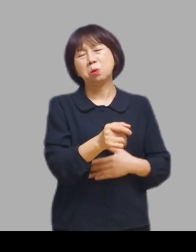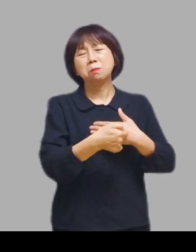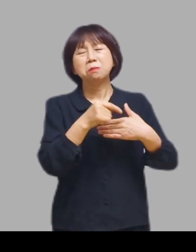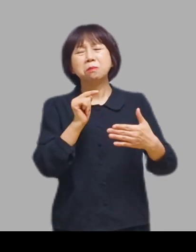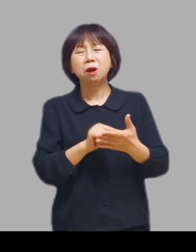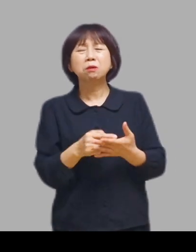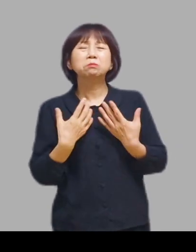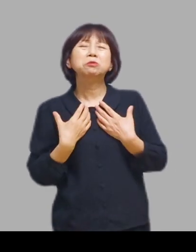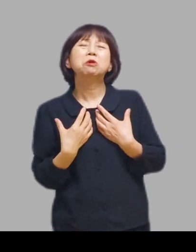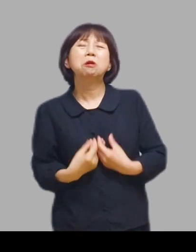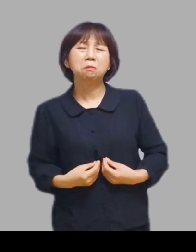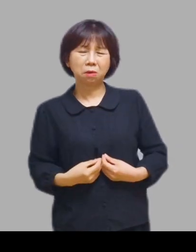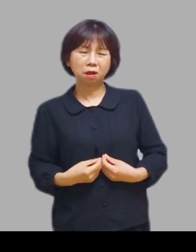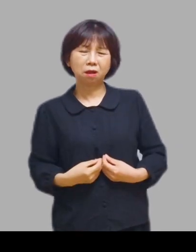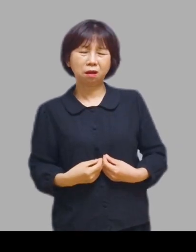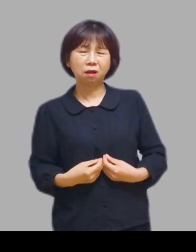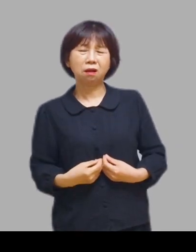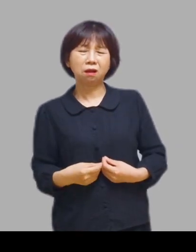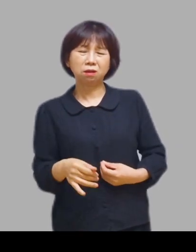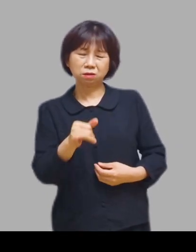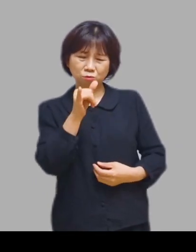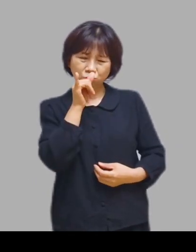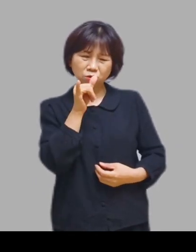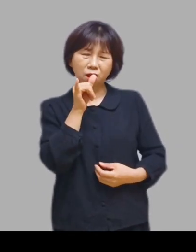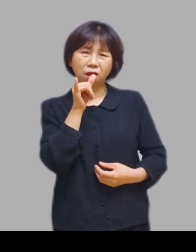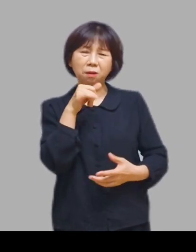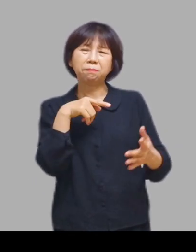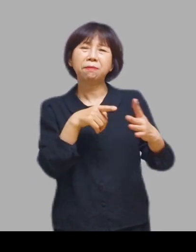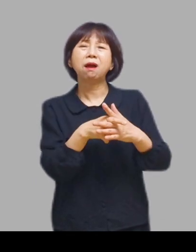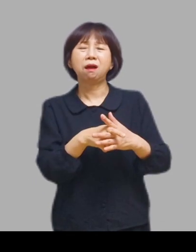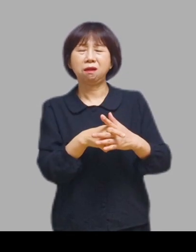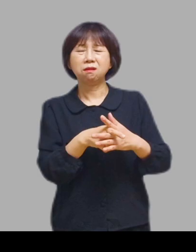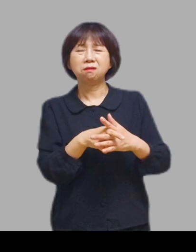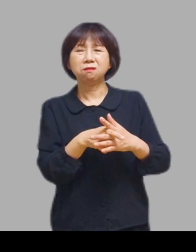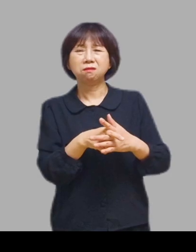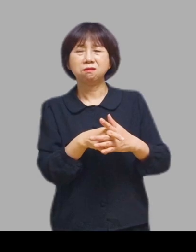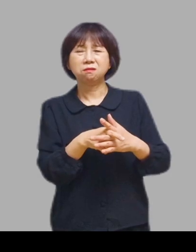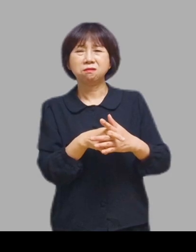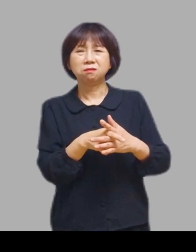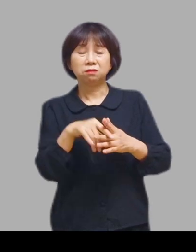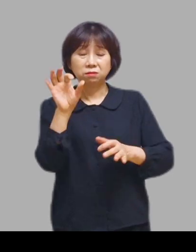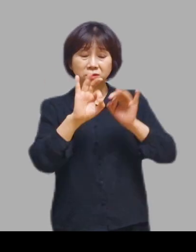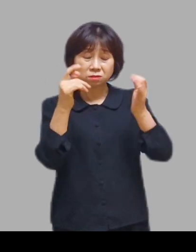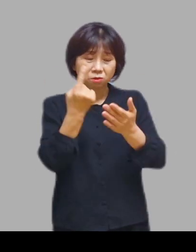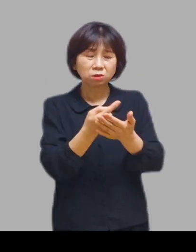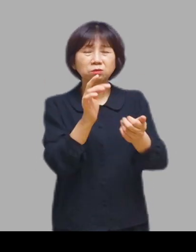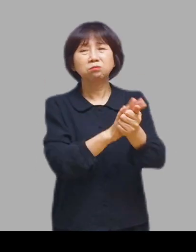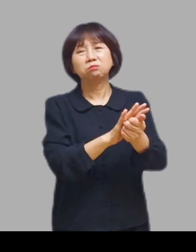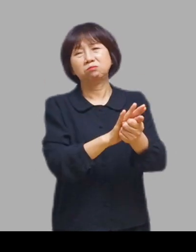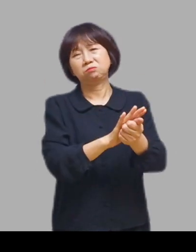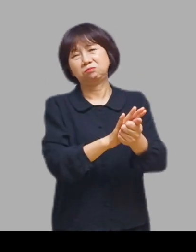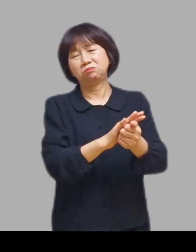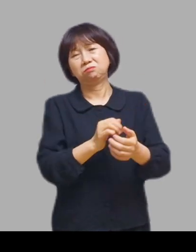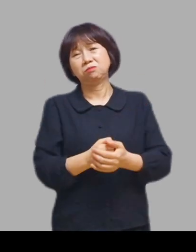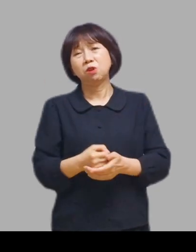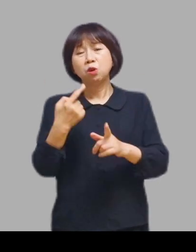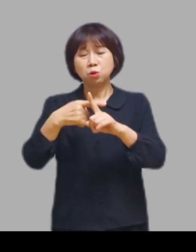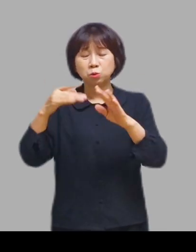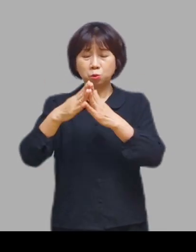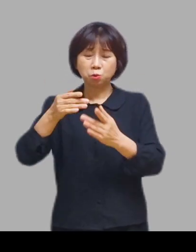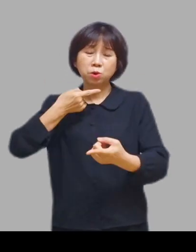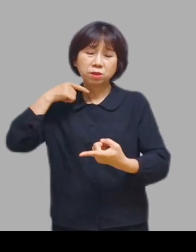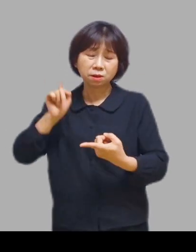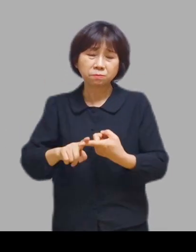낙심하고 있구나, 절망까지 이르렀구나, 그 모습을 보십니다. 그러니 교회가 정말 교회다워지려면